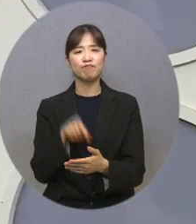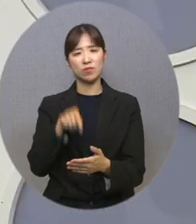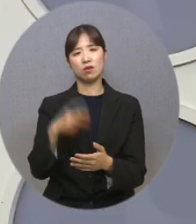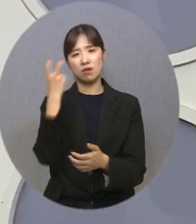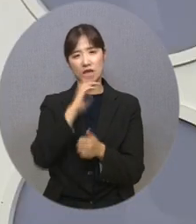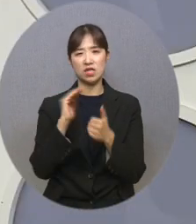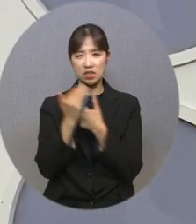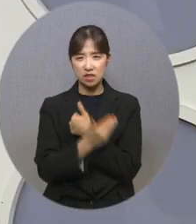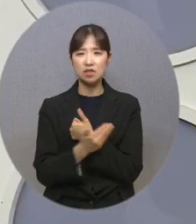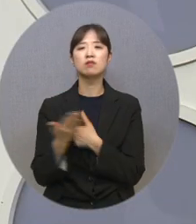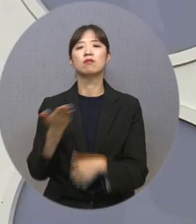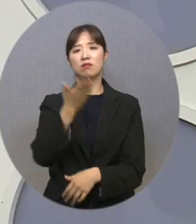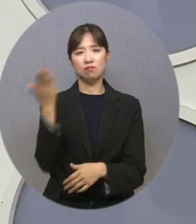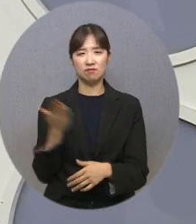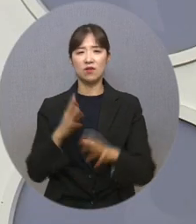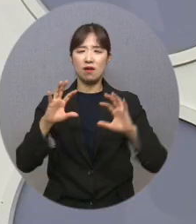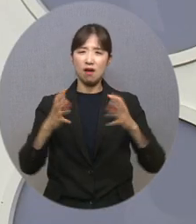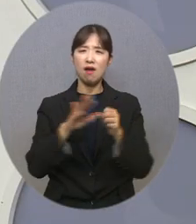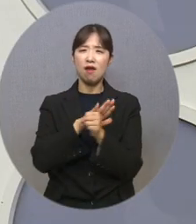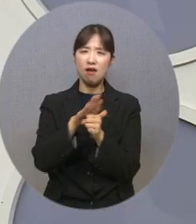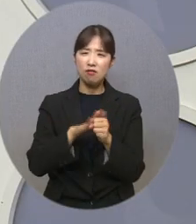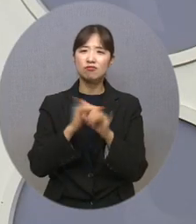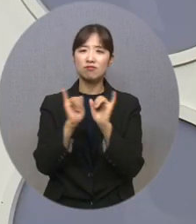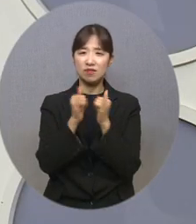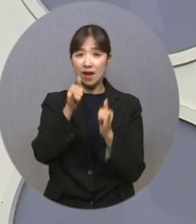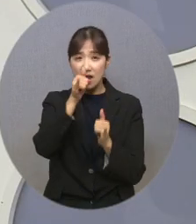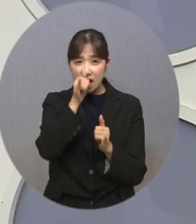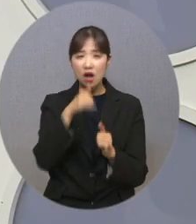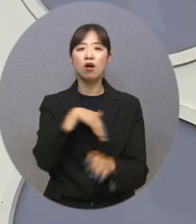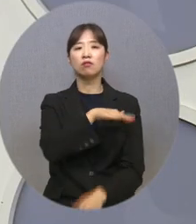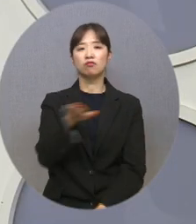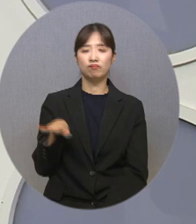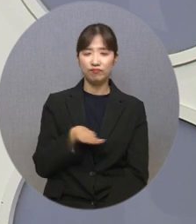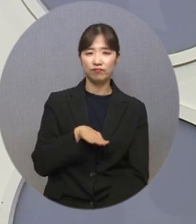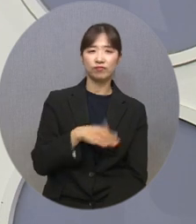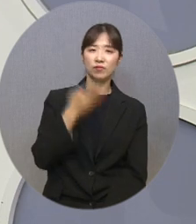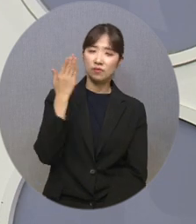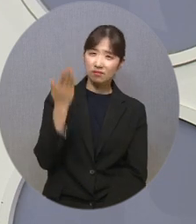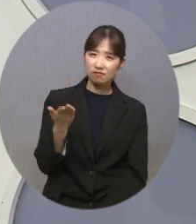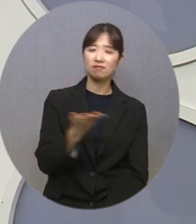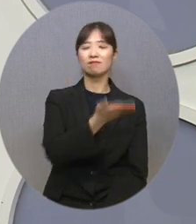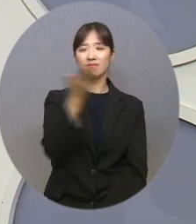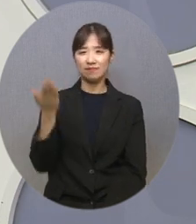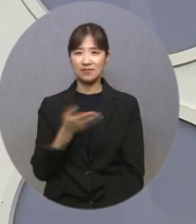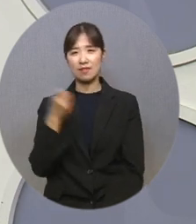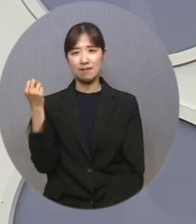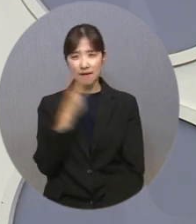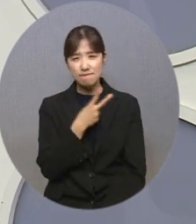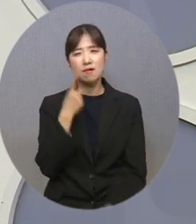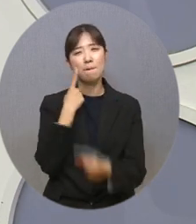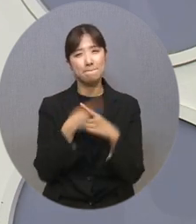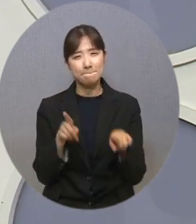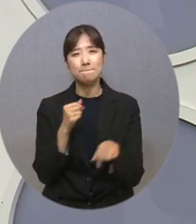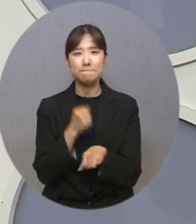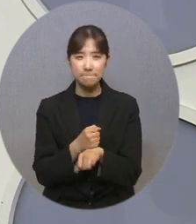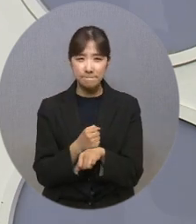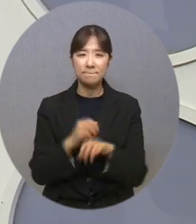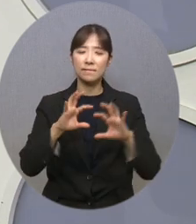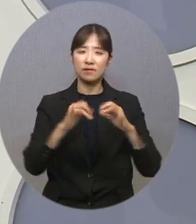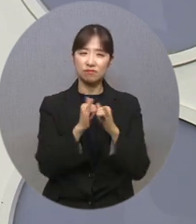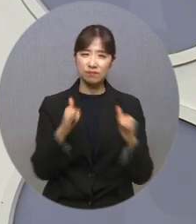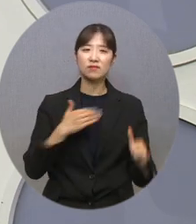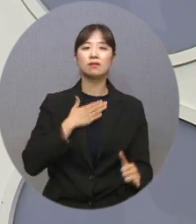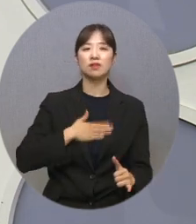분들, 그런 애국자가 있다고 그러면은 우리는 그런 분들을 다시 한번 재평가하고 국민들이